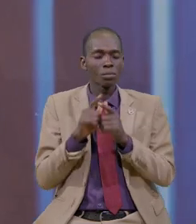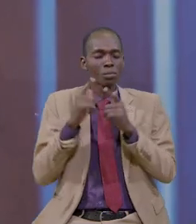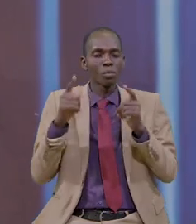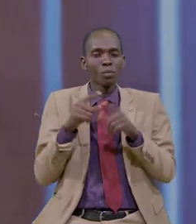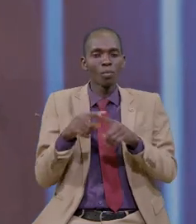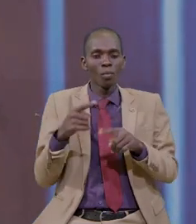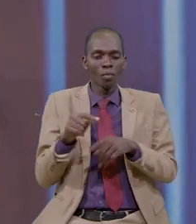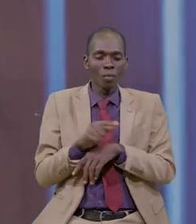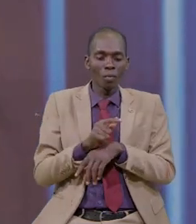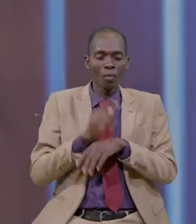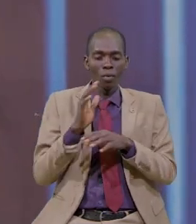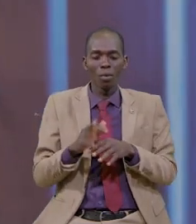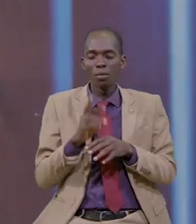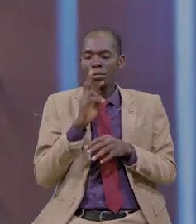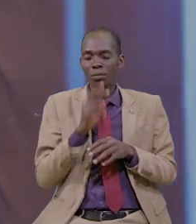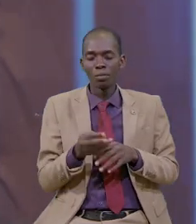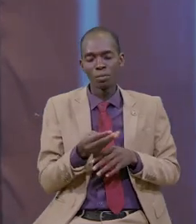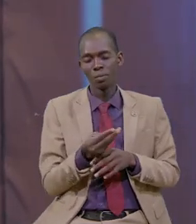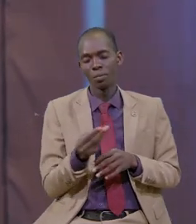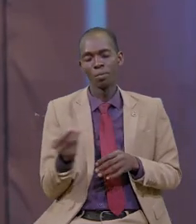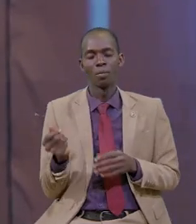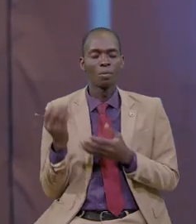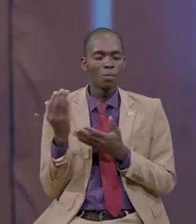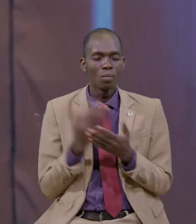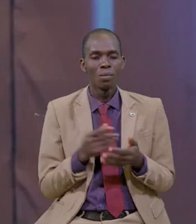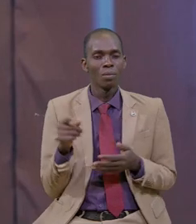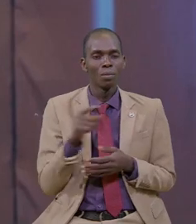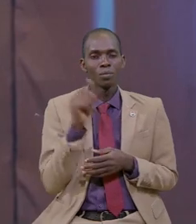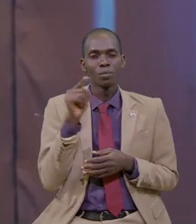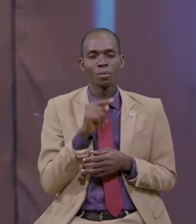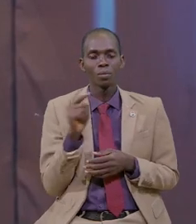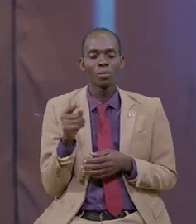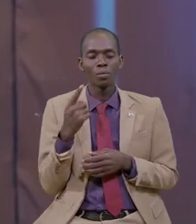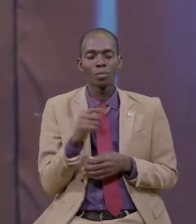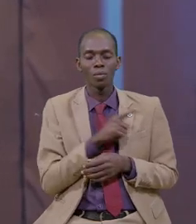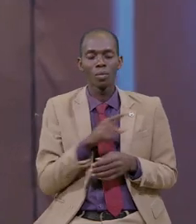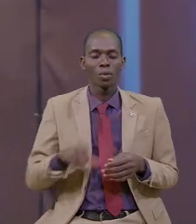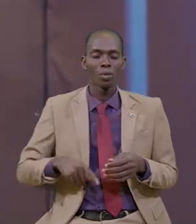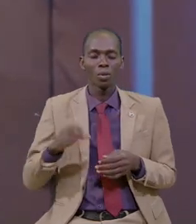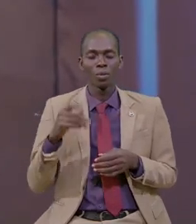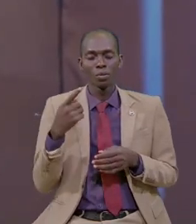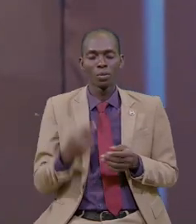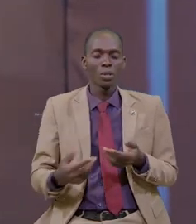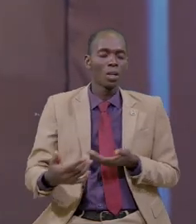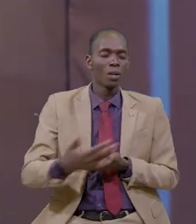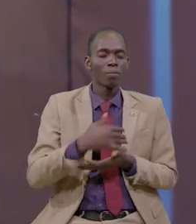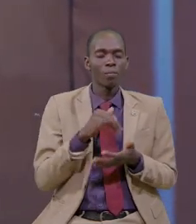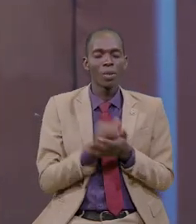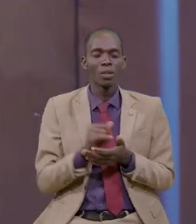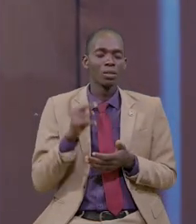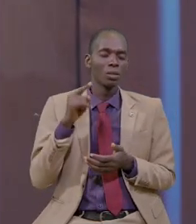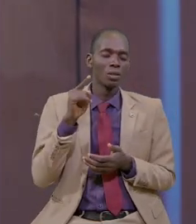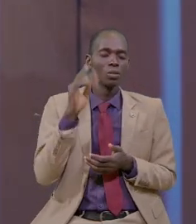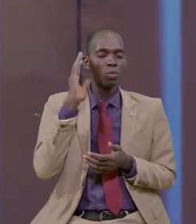il y a peu d'ouvriers. Priez donc le maître de la moisson, d'envoyer des